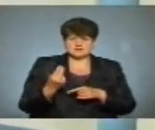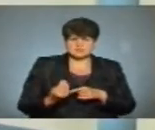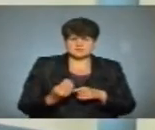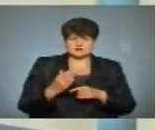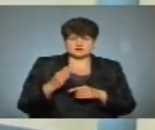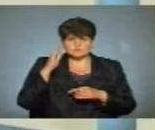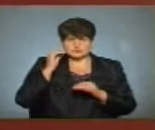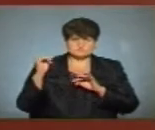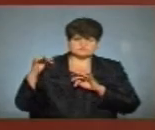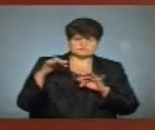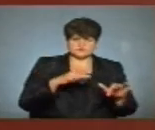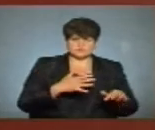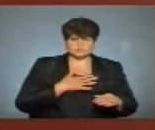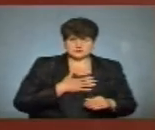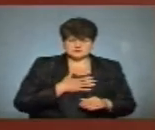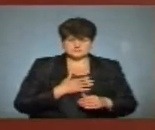буде в нас.